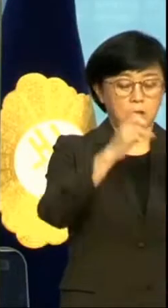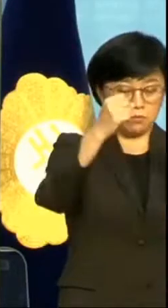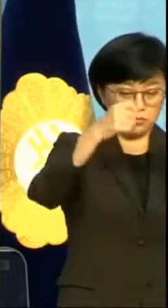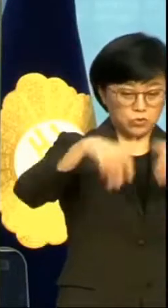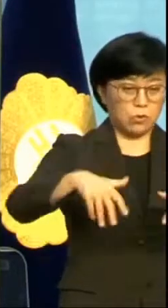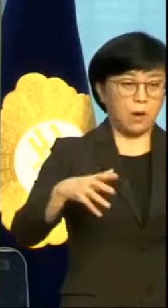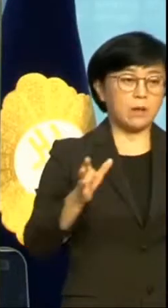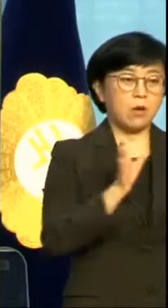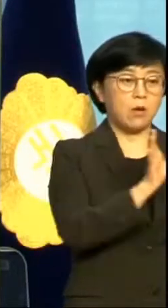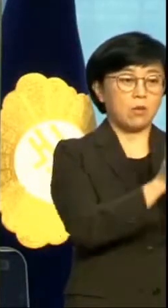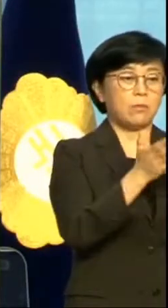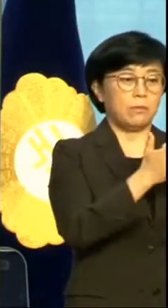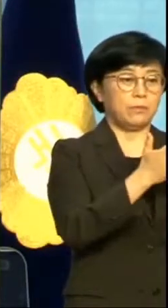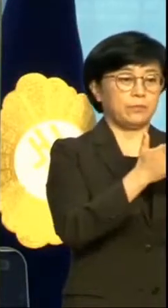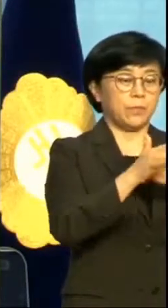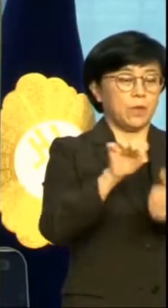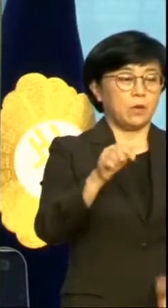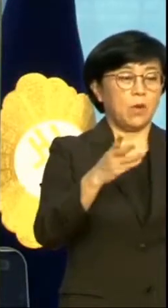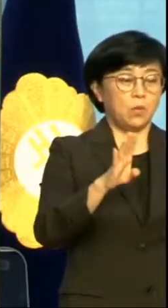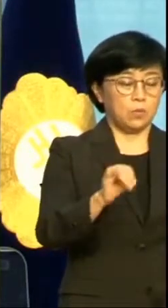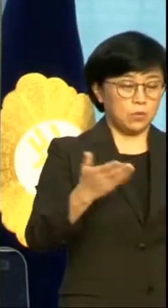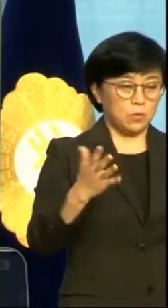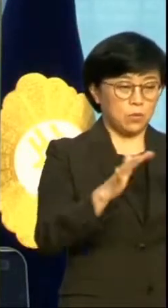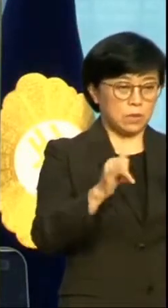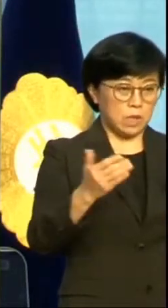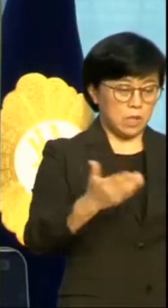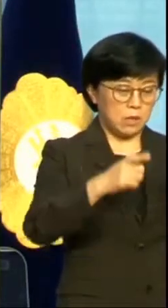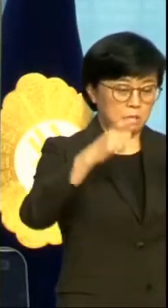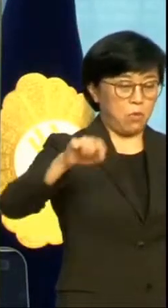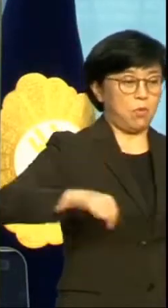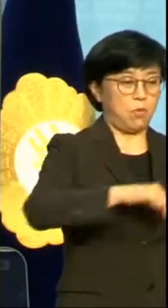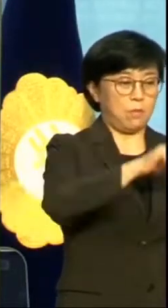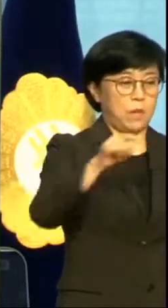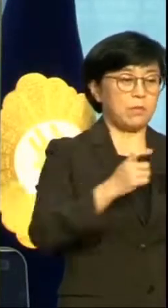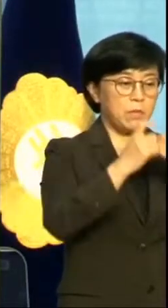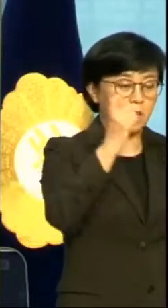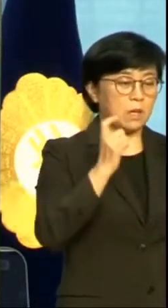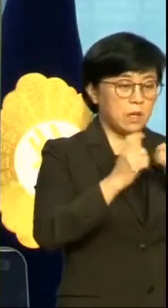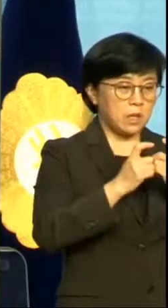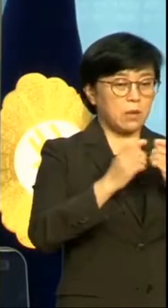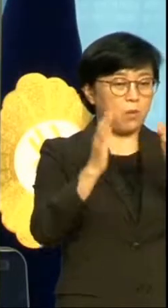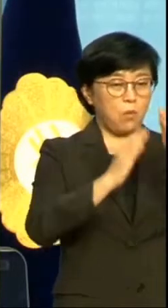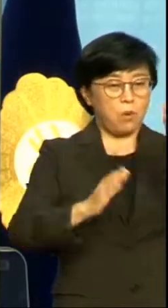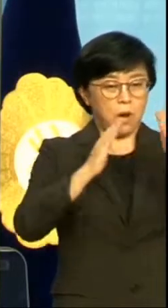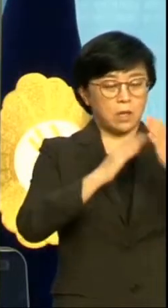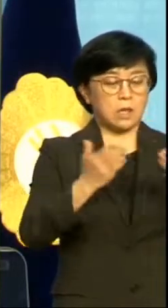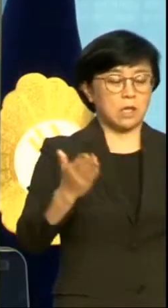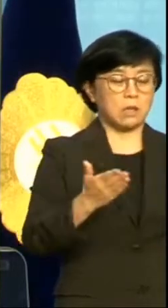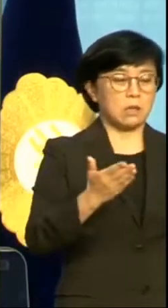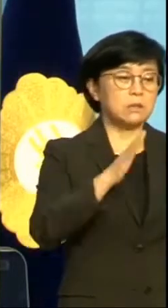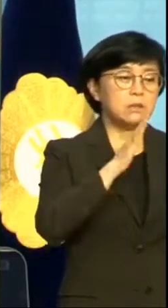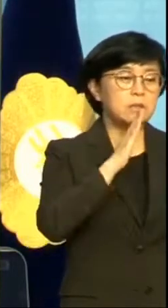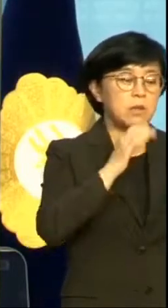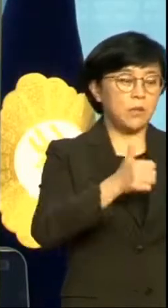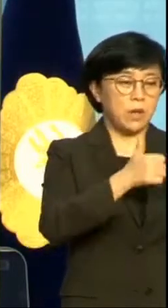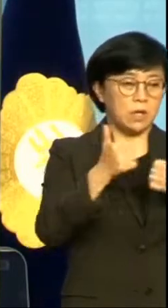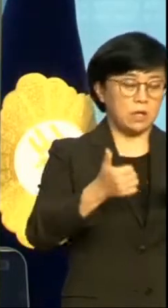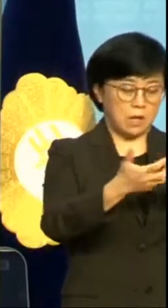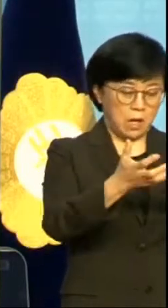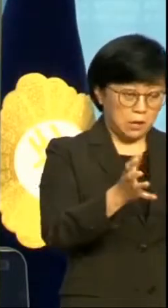협력하여 경비 노동자 아무 봄이 마련을 위한 민간 워킹그룹 실무 협의회 의 를 구성하게